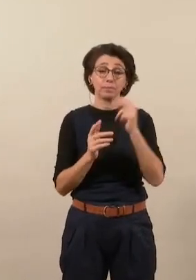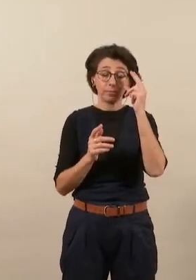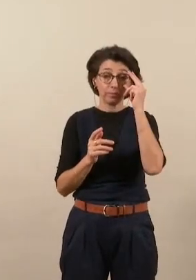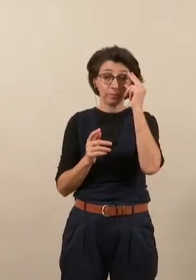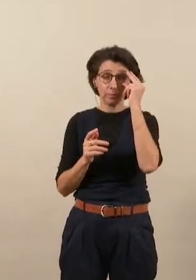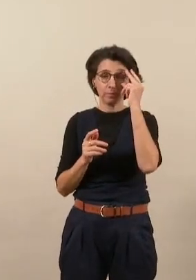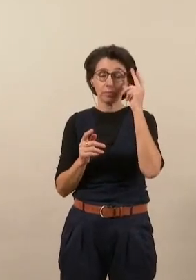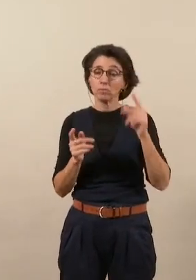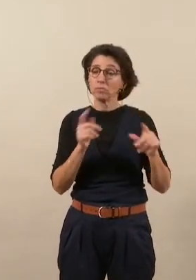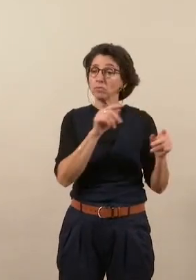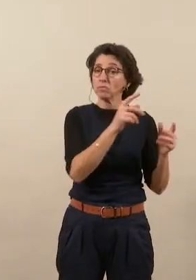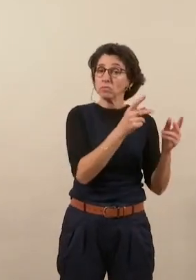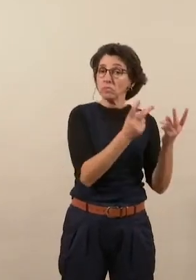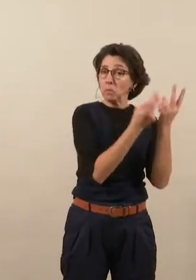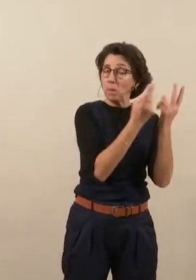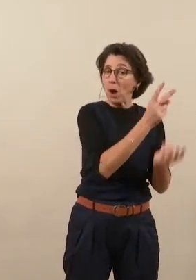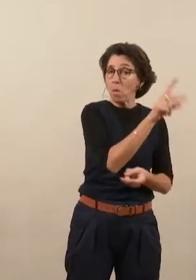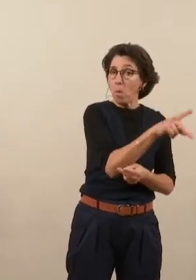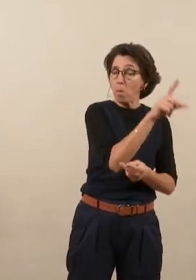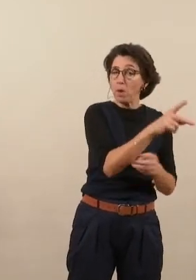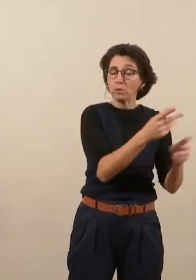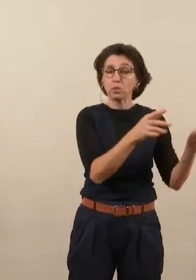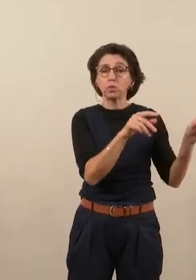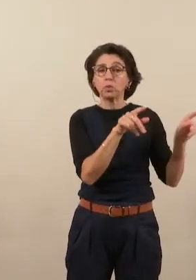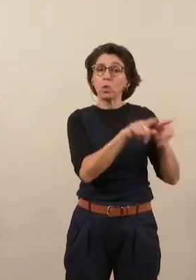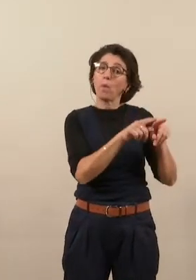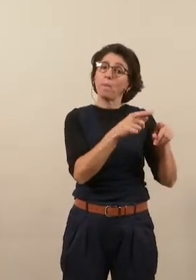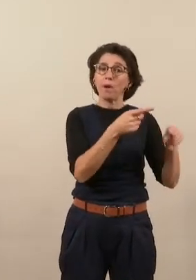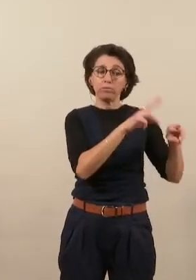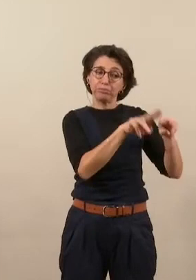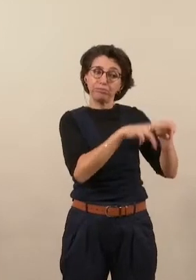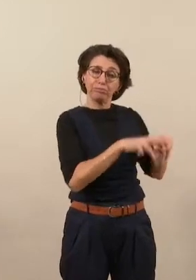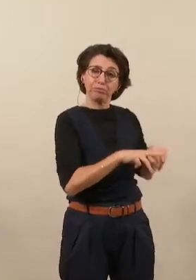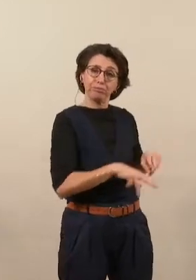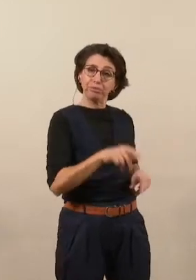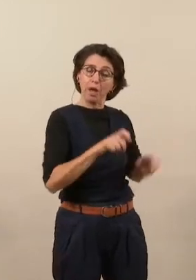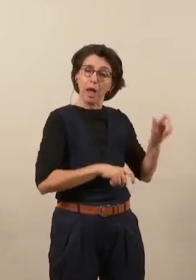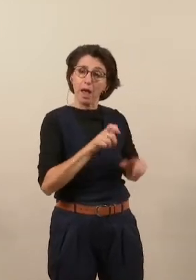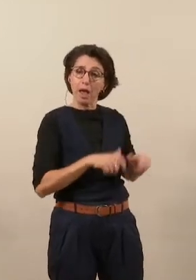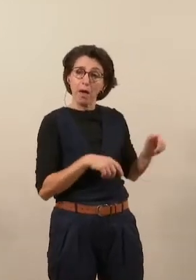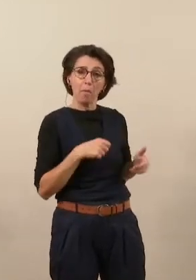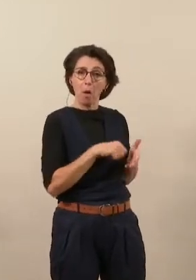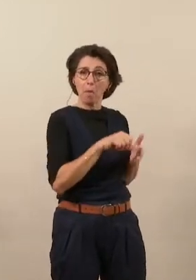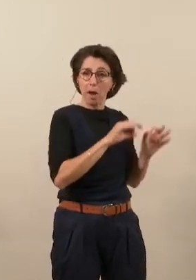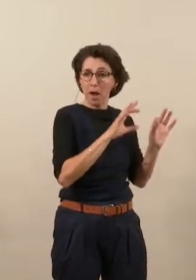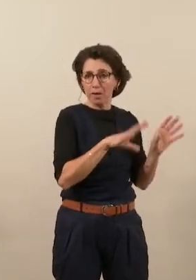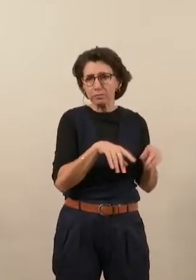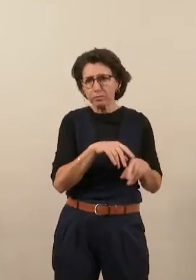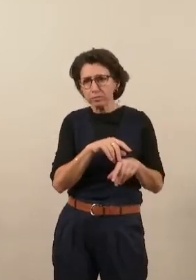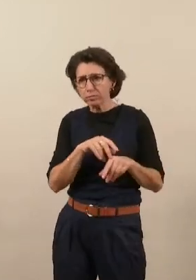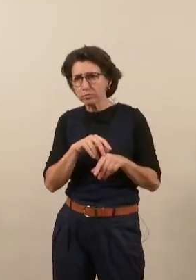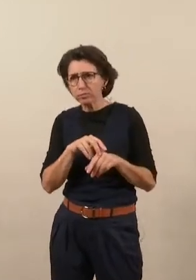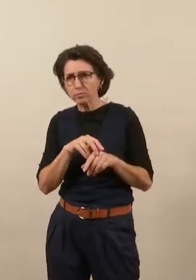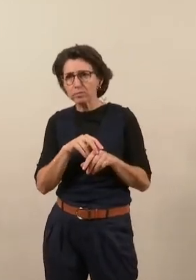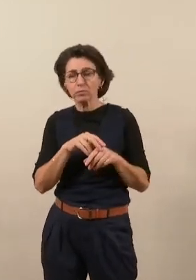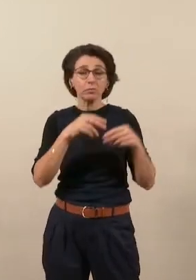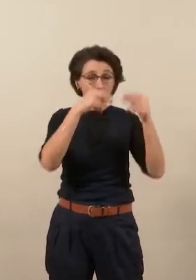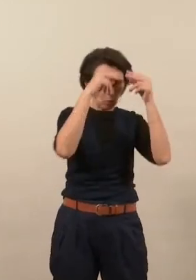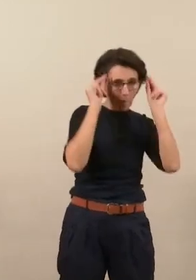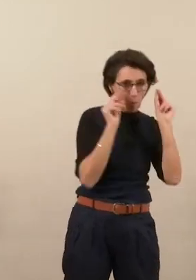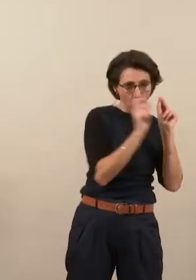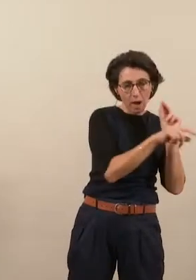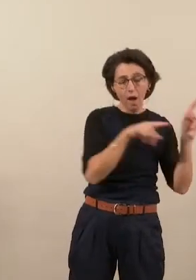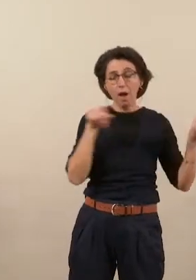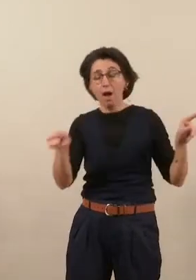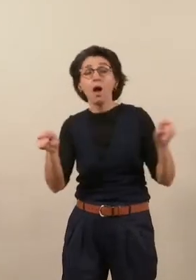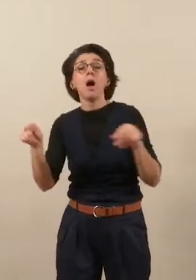du parc, alors qu'une remise en état exorbitante est demandée aux exposants du marché de Noël. Mais vos amis sont exonérés de toute taxe,